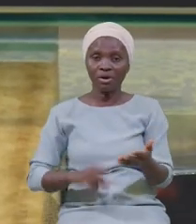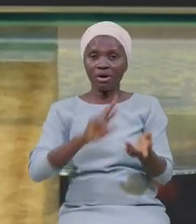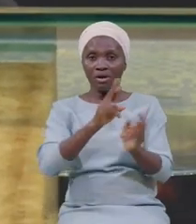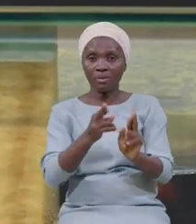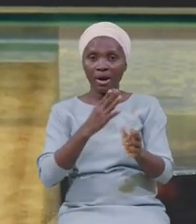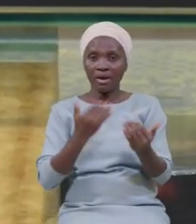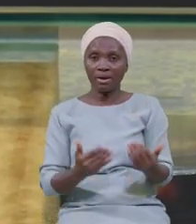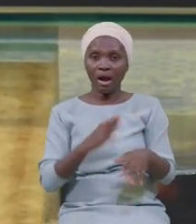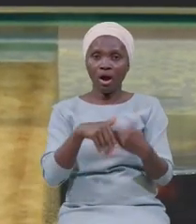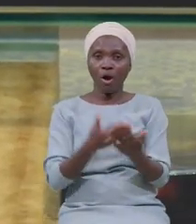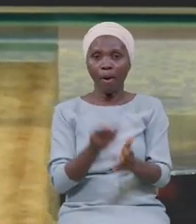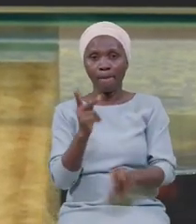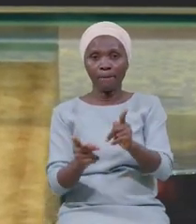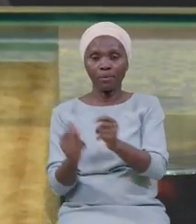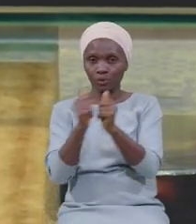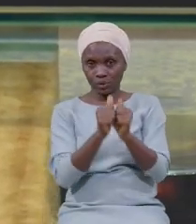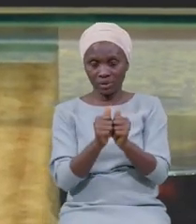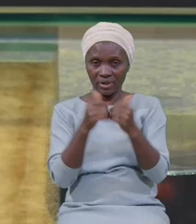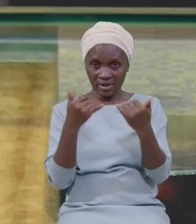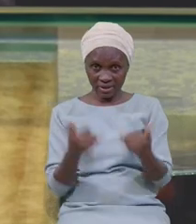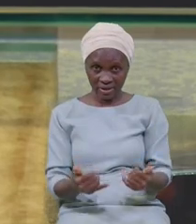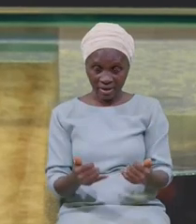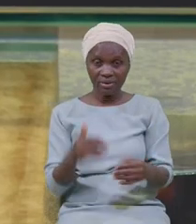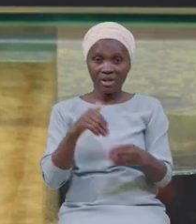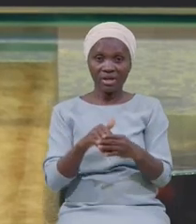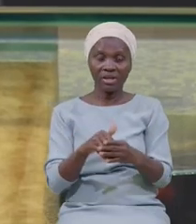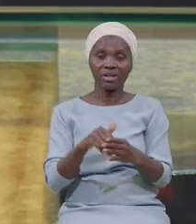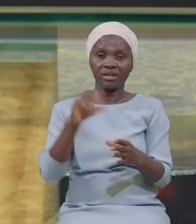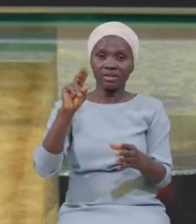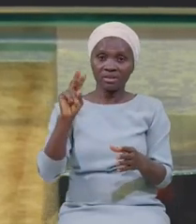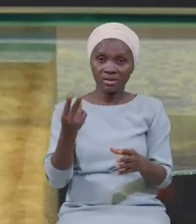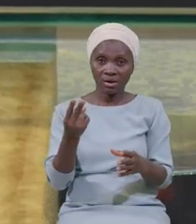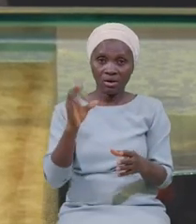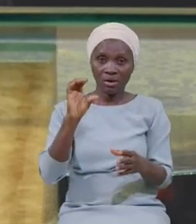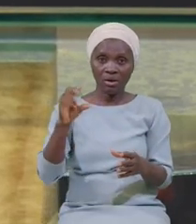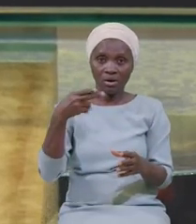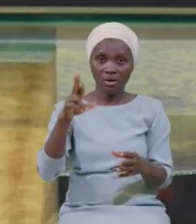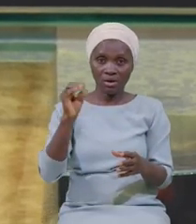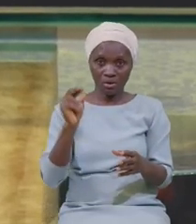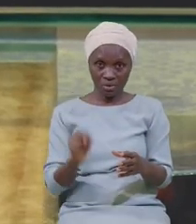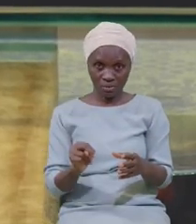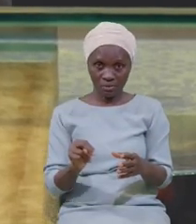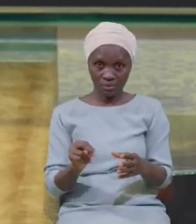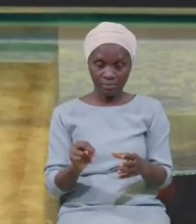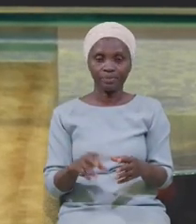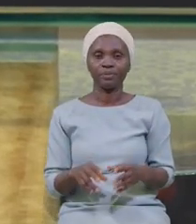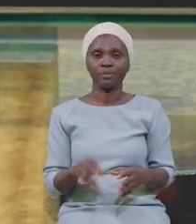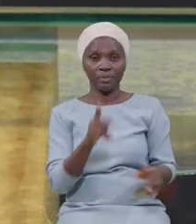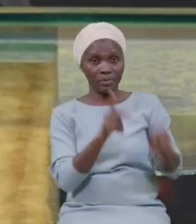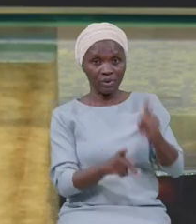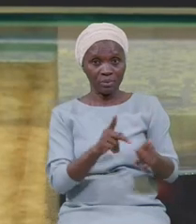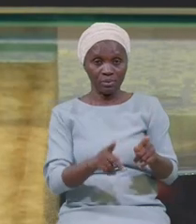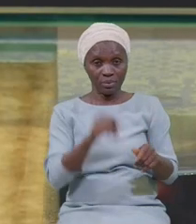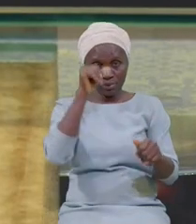tout le monde vient se repentir. Deuxième chronique, la repentance du peuple.